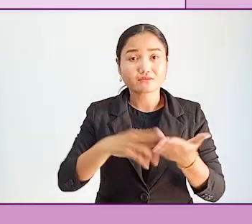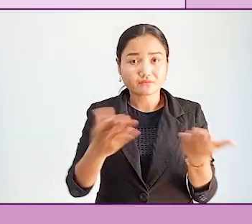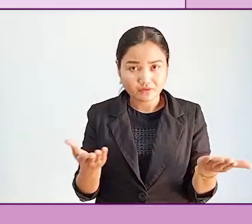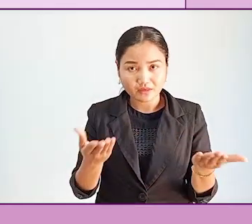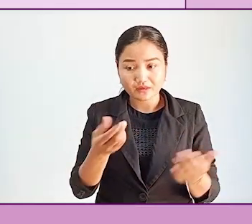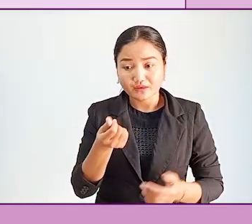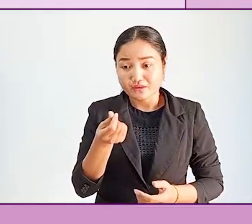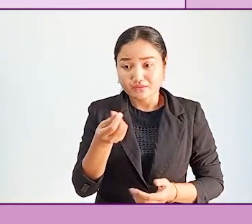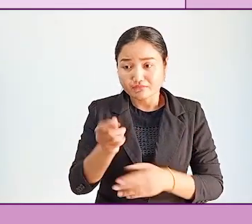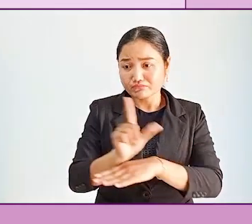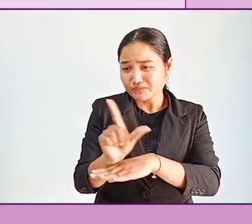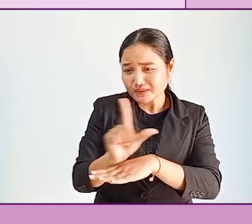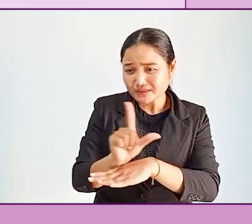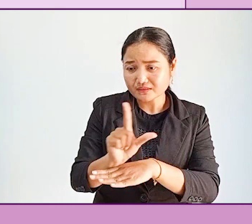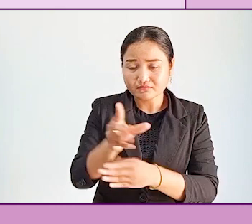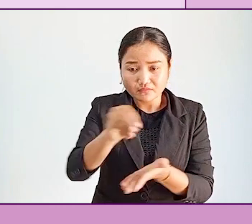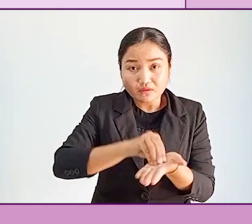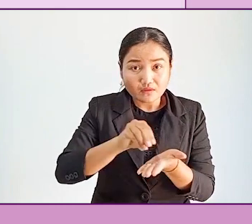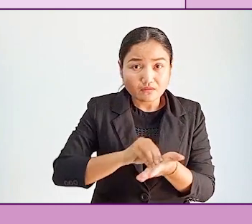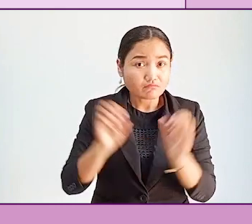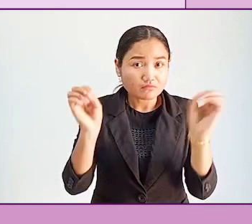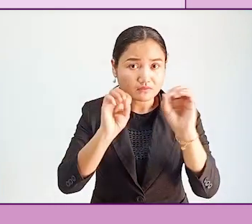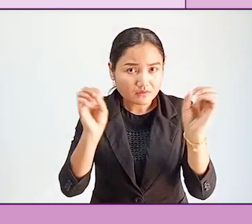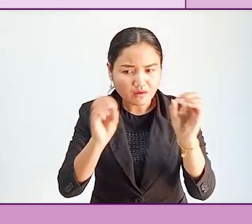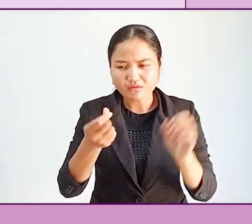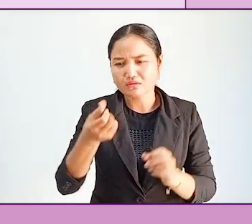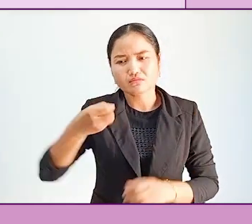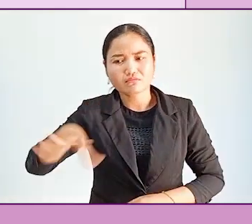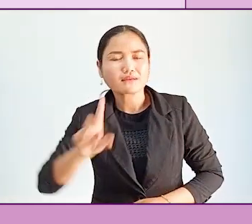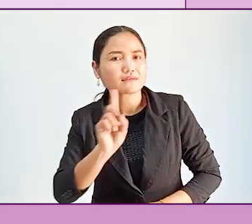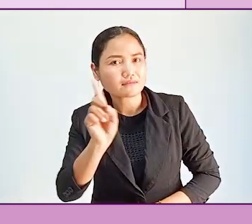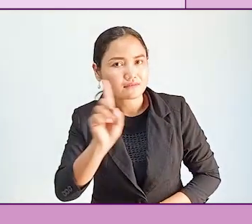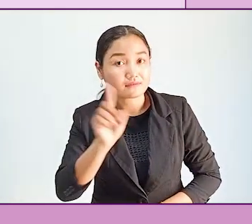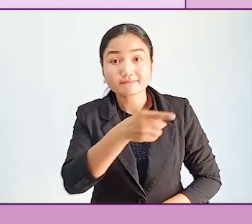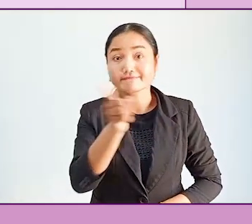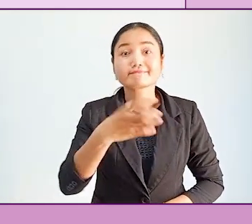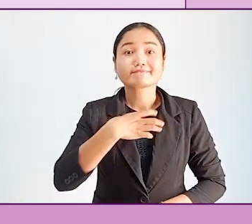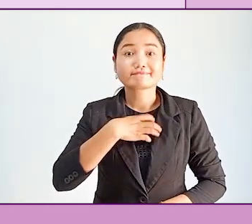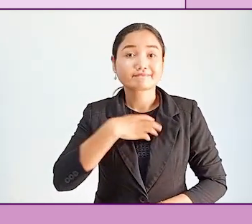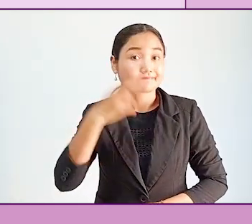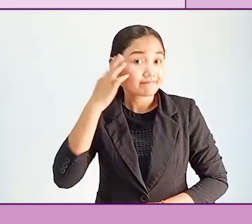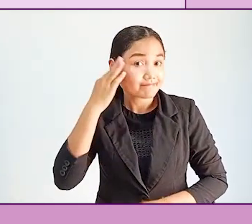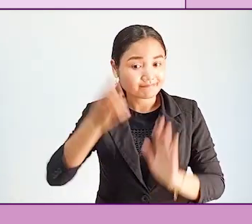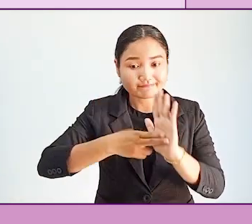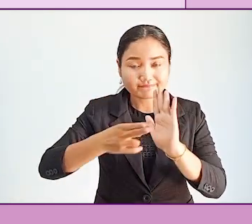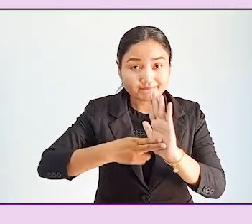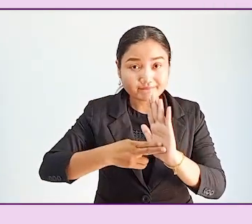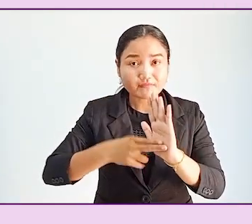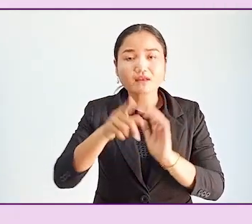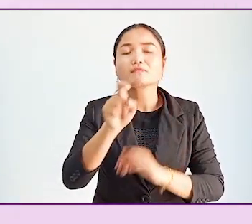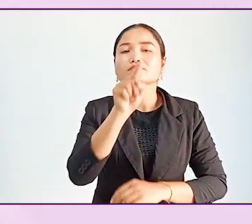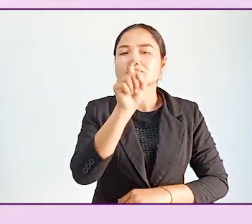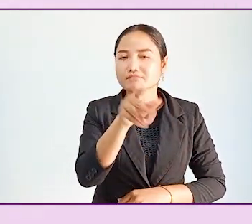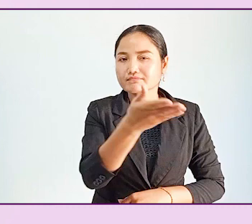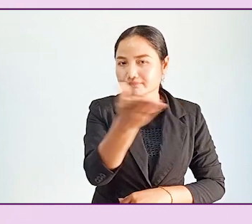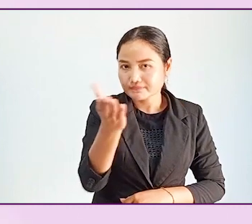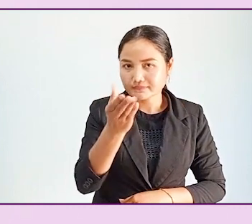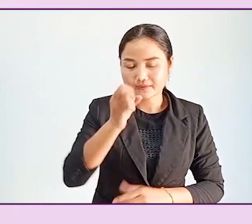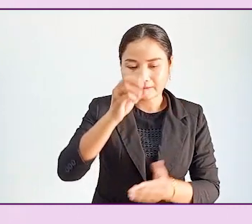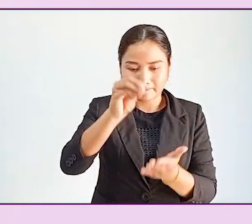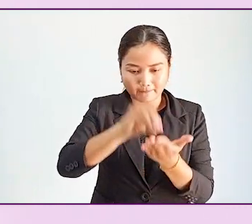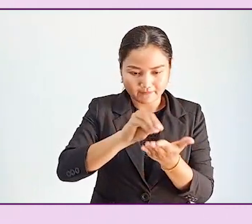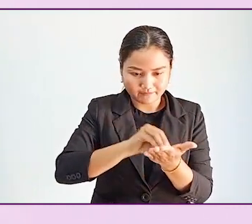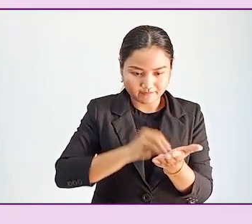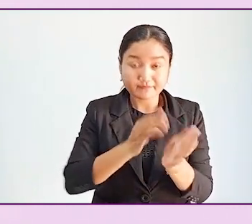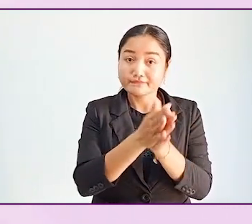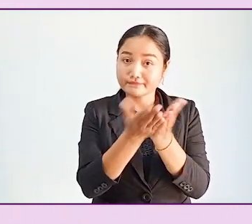bia chì và cam rộng bên chùm nánh Rất các bạn lôi tên nè Bà chắc đừng cho bà thà lôi chì và cam rộng bà nẹ rực bạc tên nè khá Nẹ trời tam đang cầm đặt ra